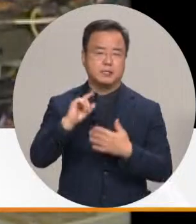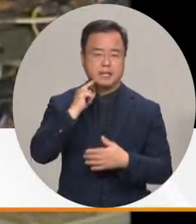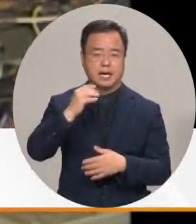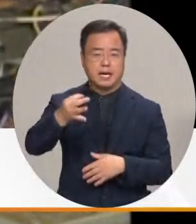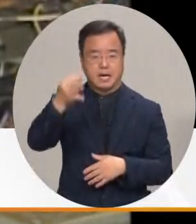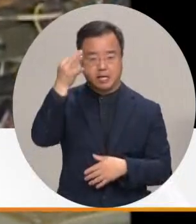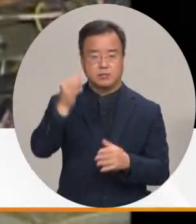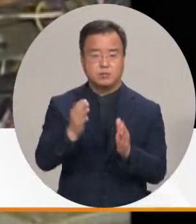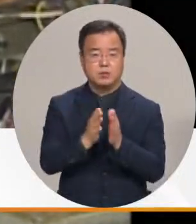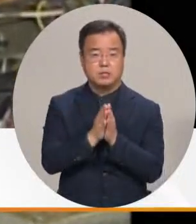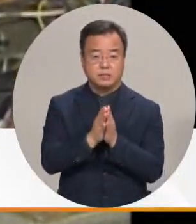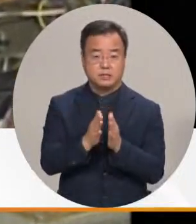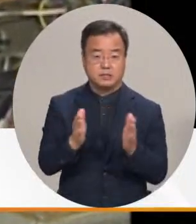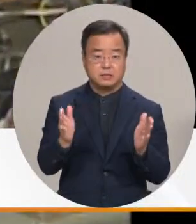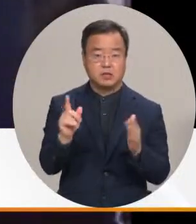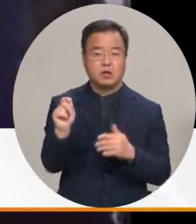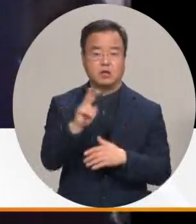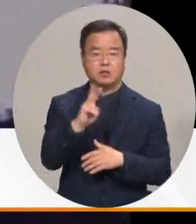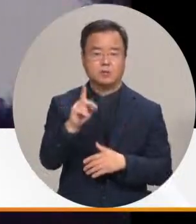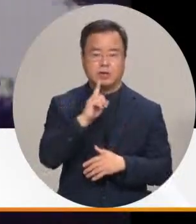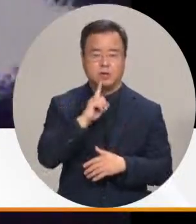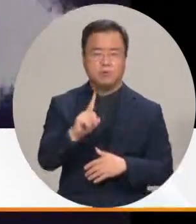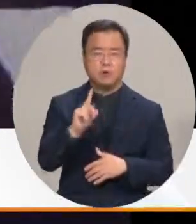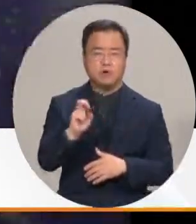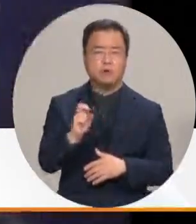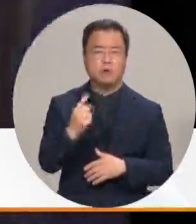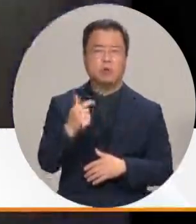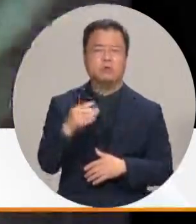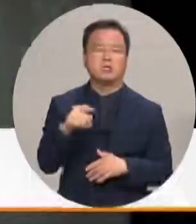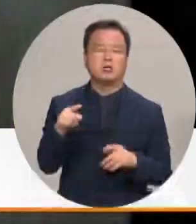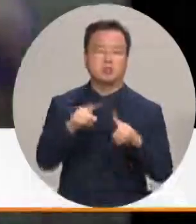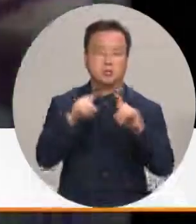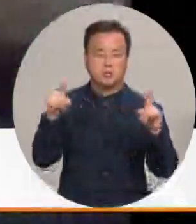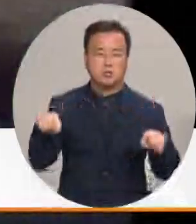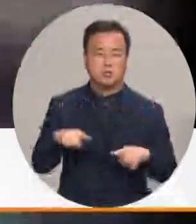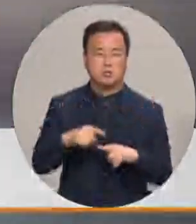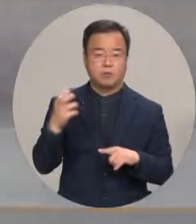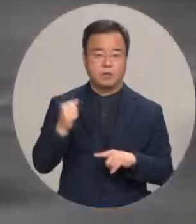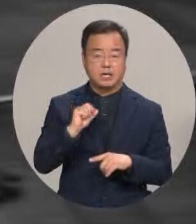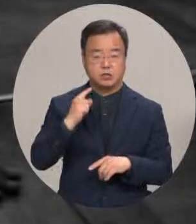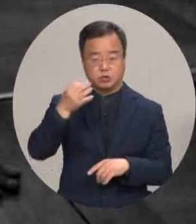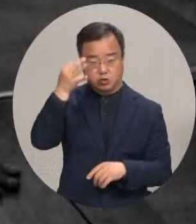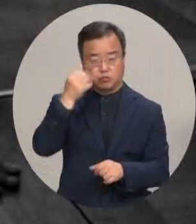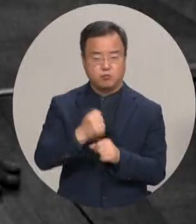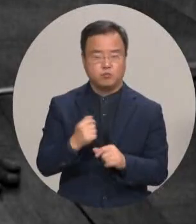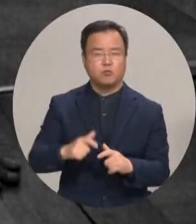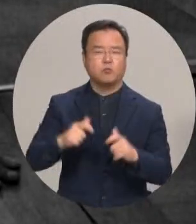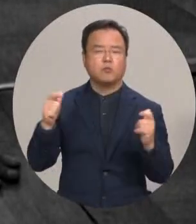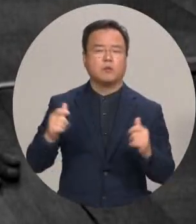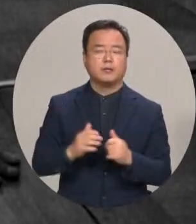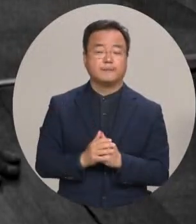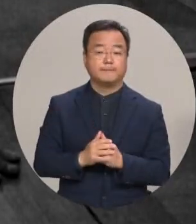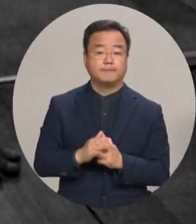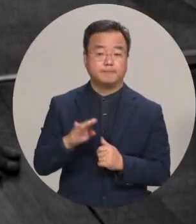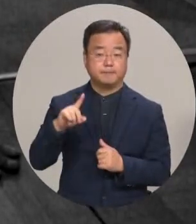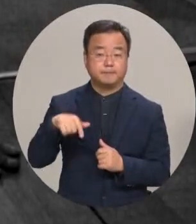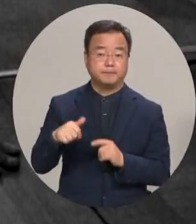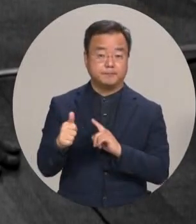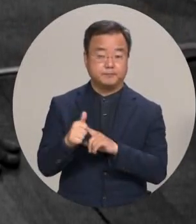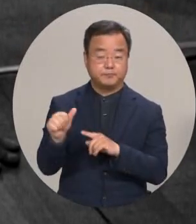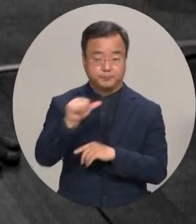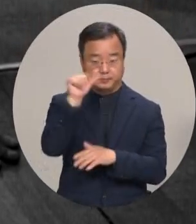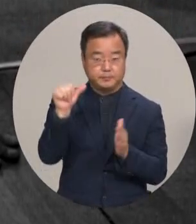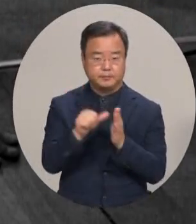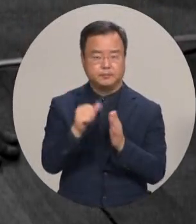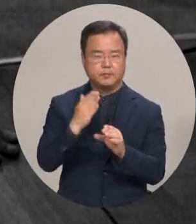개척, TV라고 하는 모니터를 가지고 예술로 이제 확장하게 되는. 그런 백남준의 인생에서 비디오